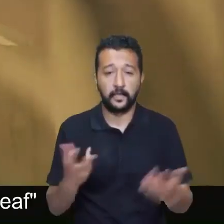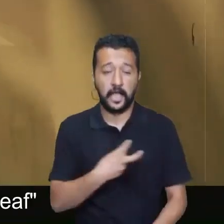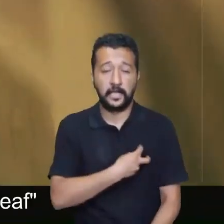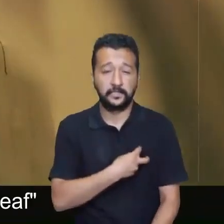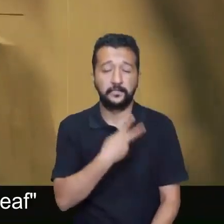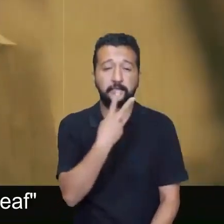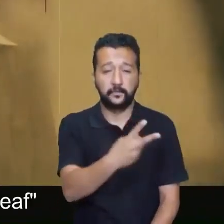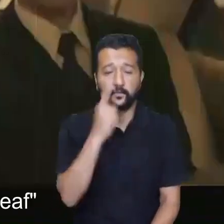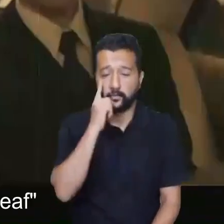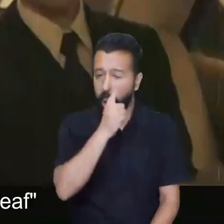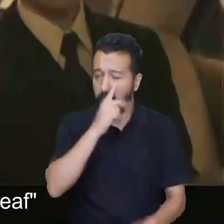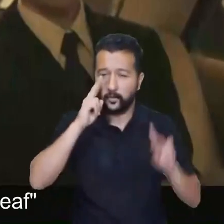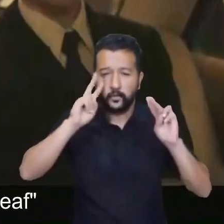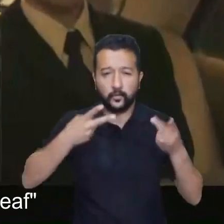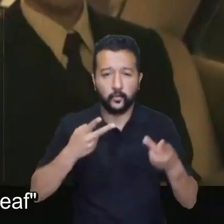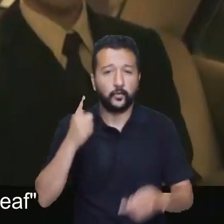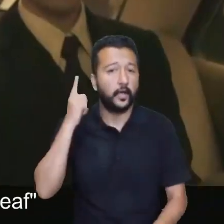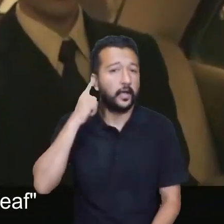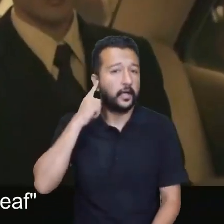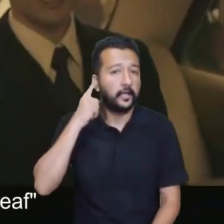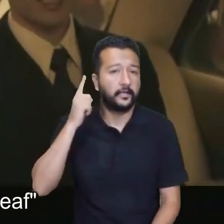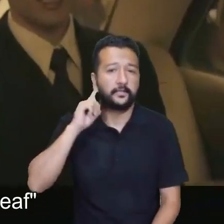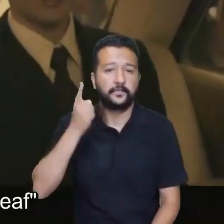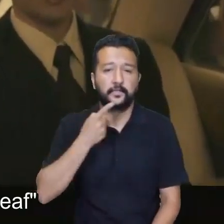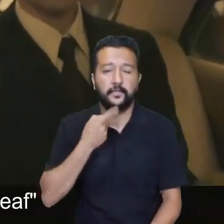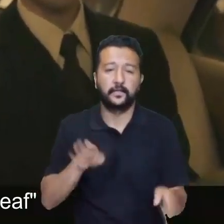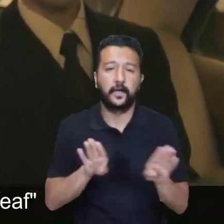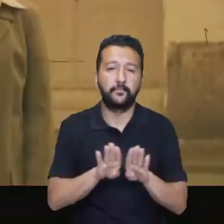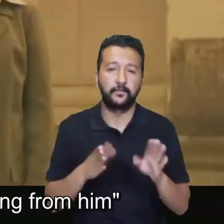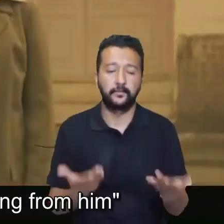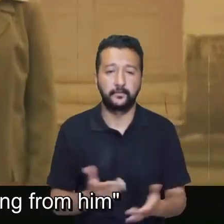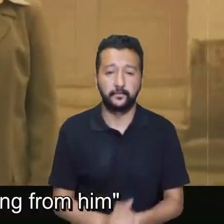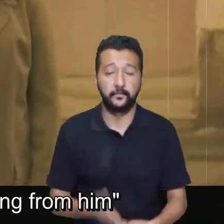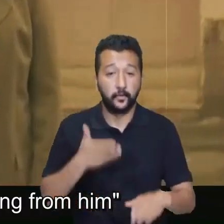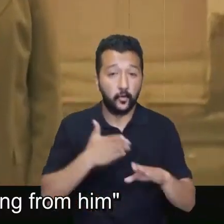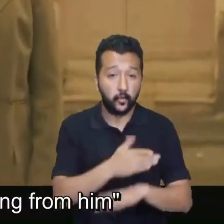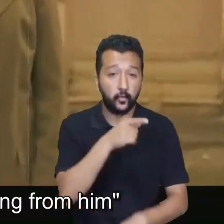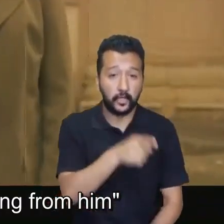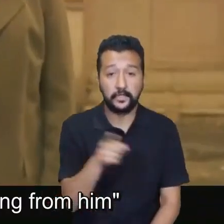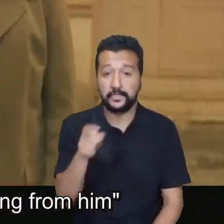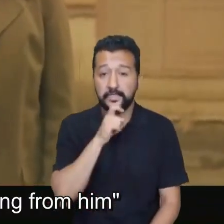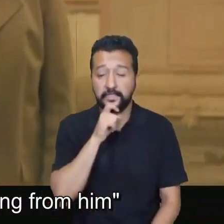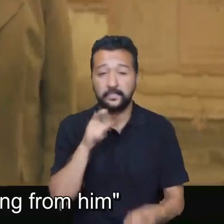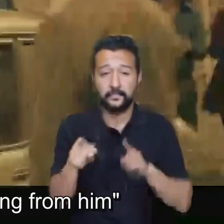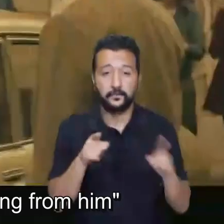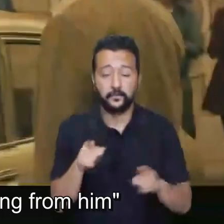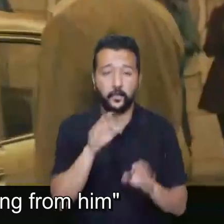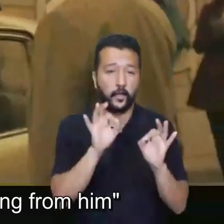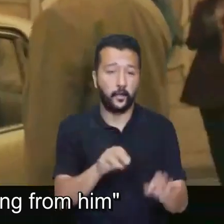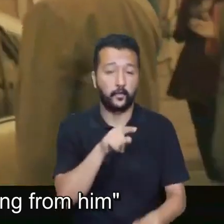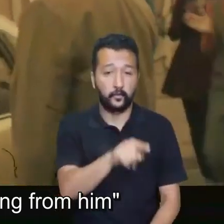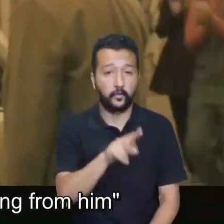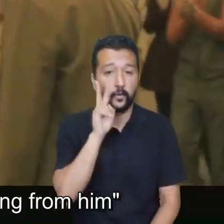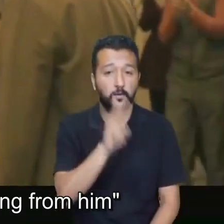arkasından dolanıp Adile'nin yanına oturdu. Kalabalığın alkışlarıyla uzaklaşıyorlar. Münir'in avucu önünde açık, omuzları düşük,